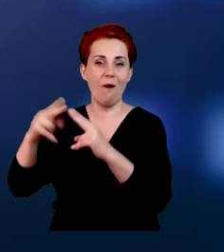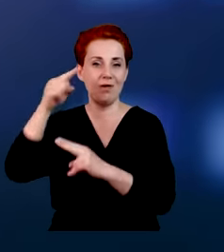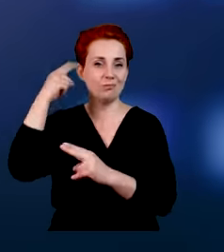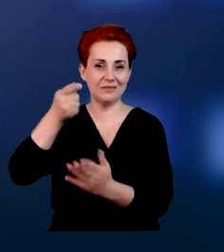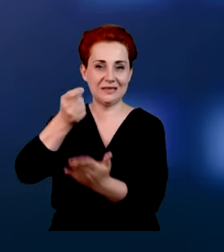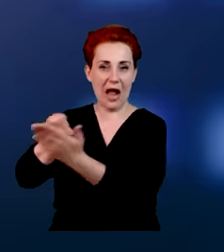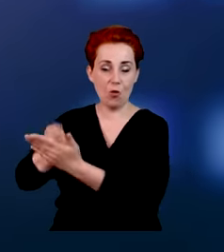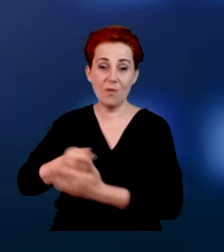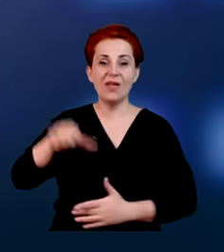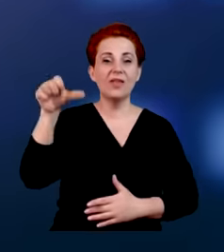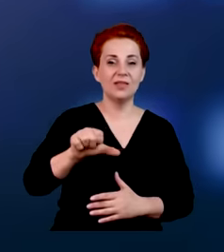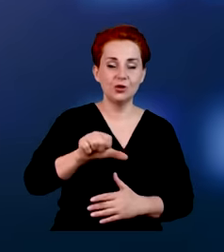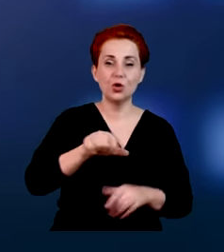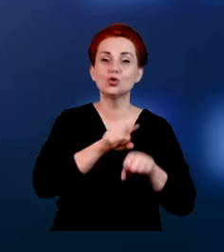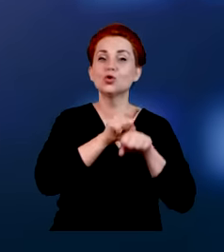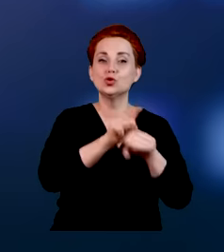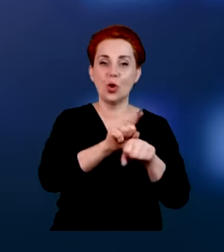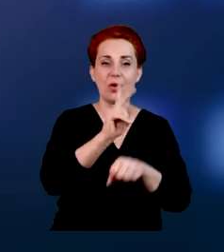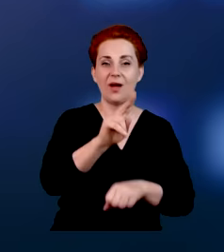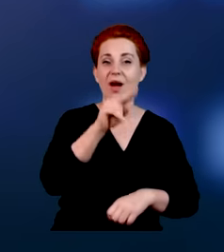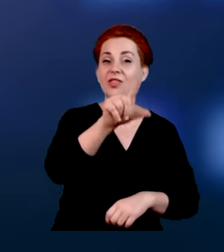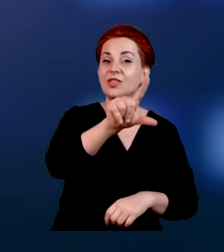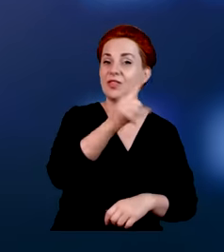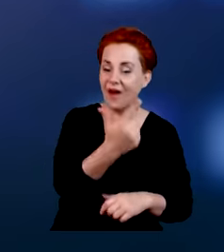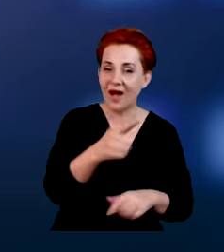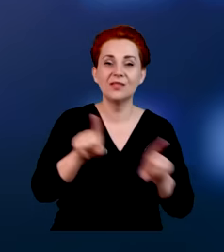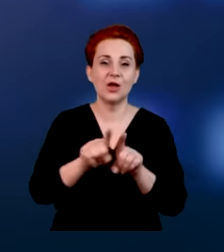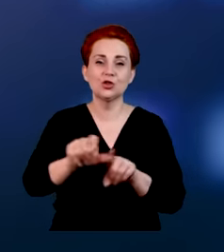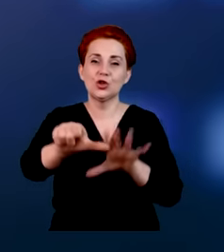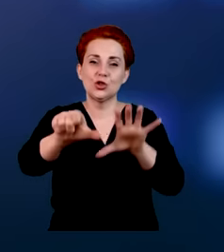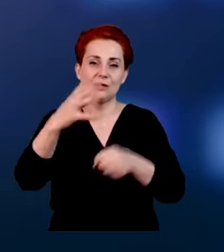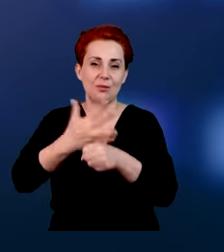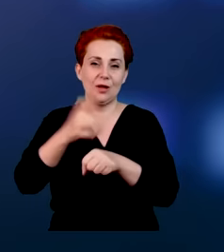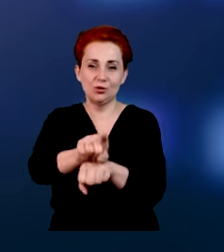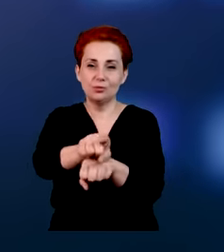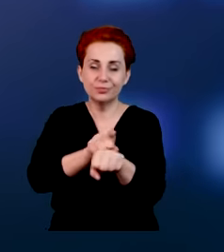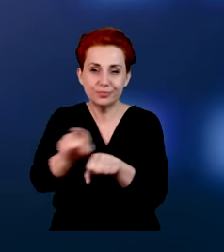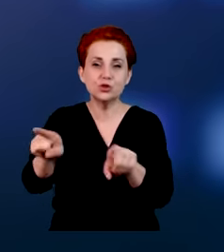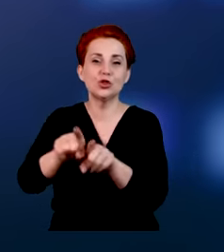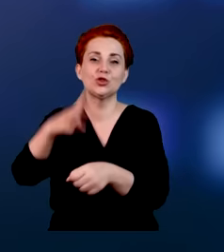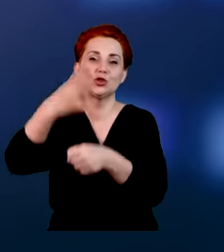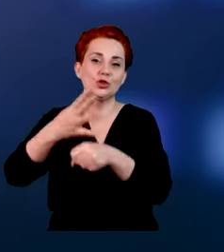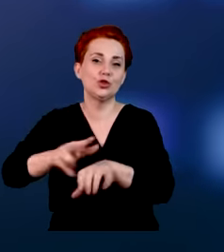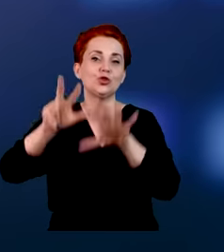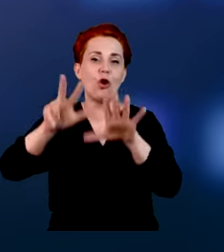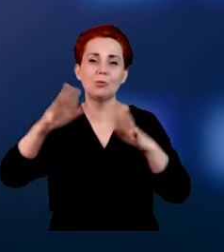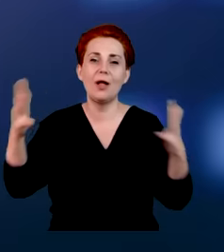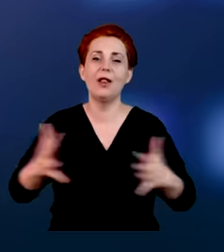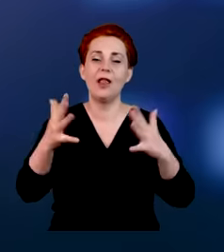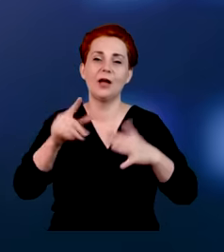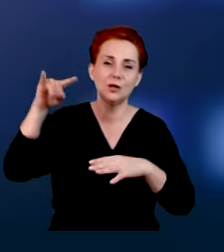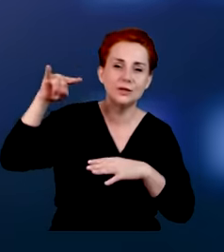1000 czołgów K2 650 armat bit i 48 lekkich myśliwców fa